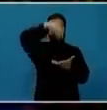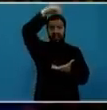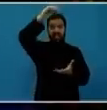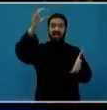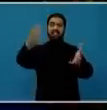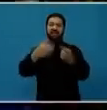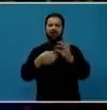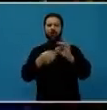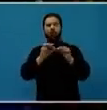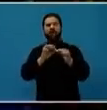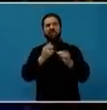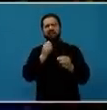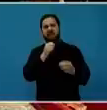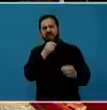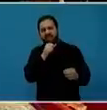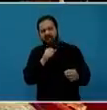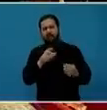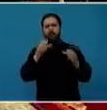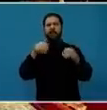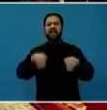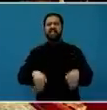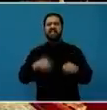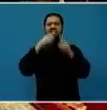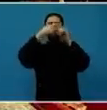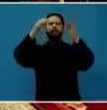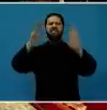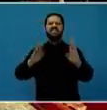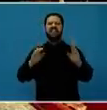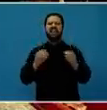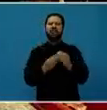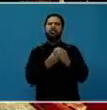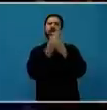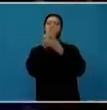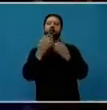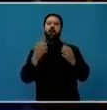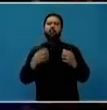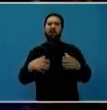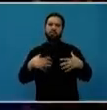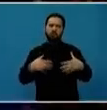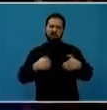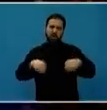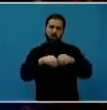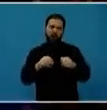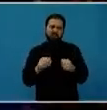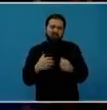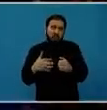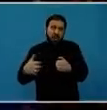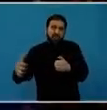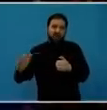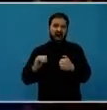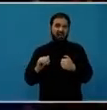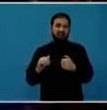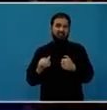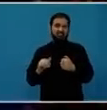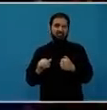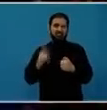cuvinte vechi prezente în biserică. Cele noi parcă produc în noi o anumită răceală și o anumită, nu